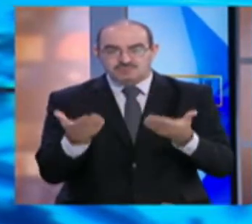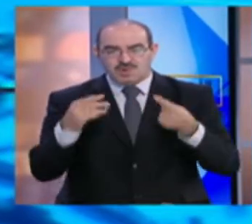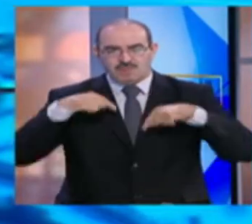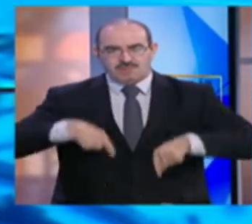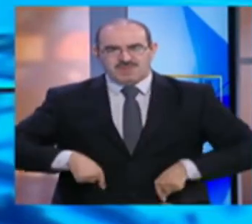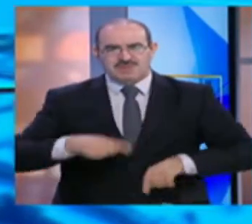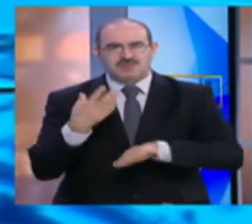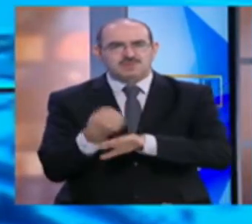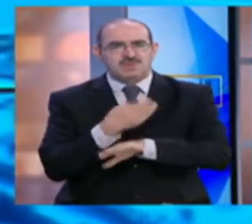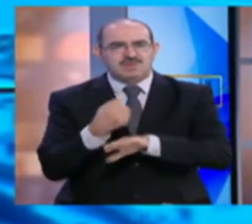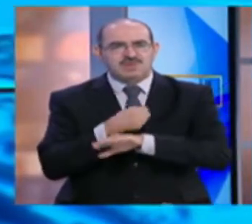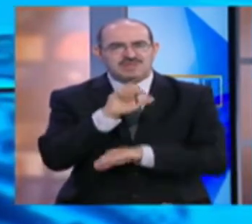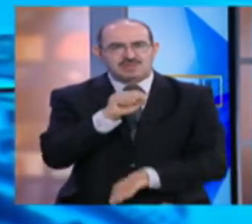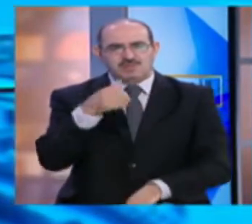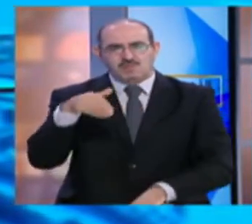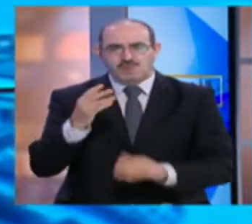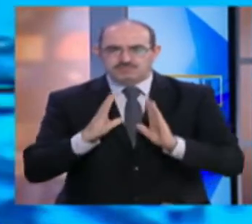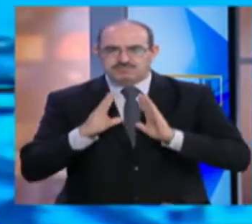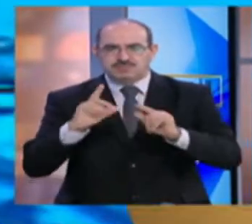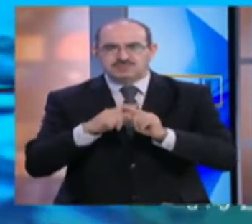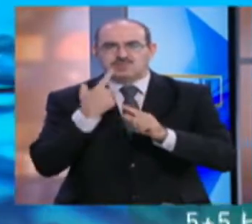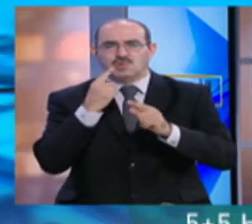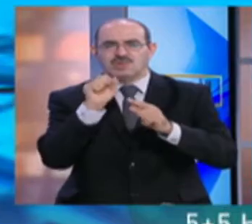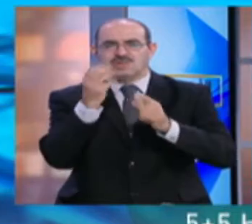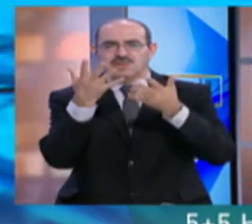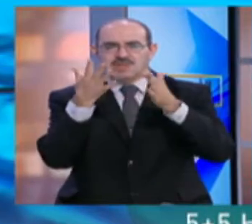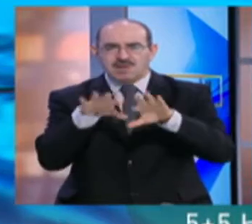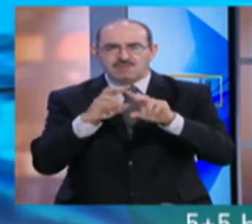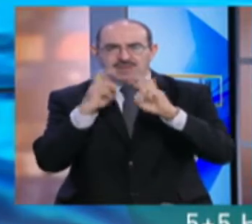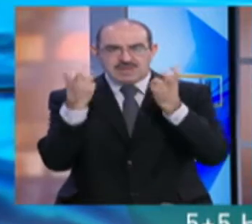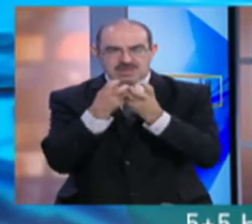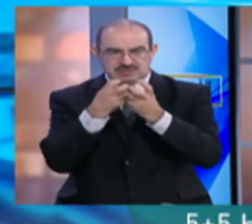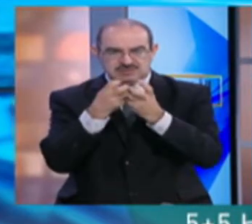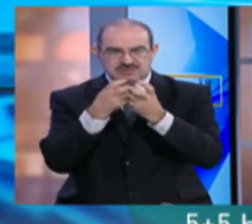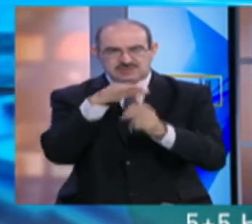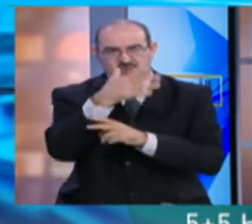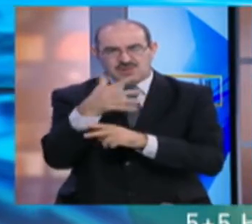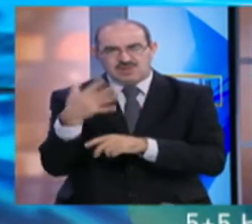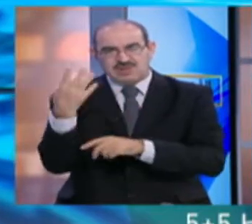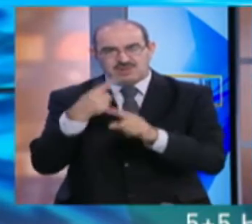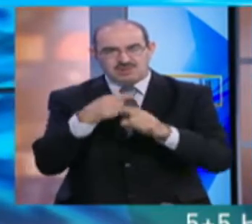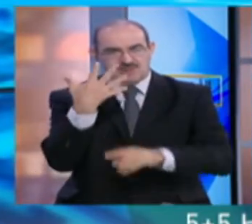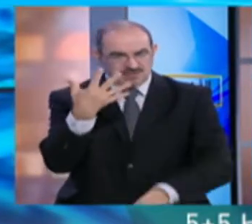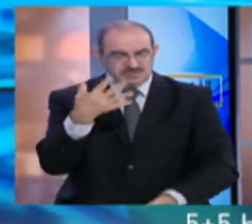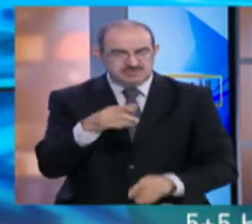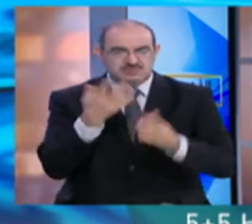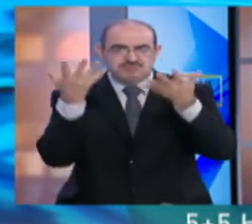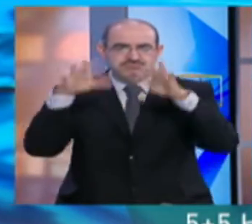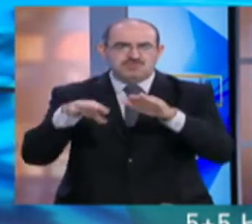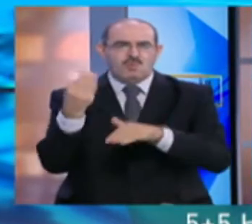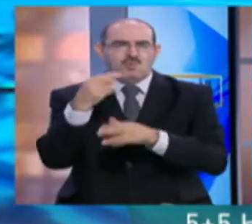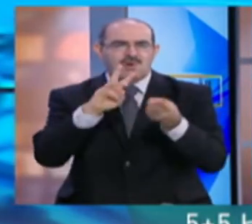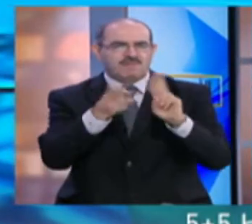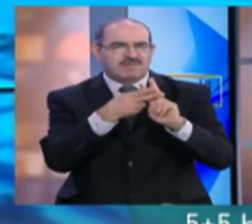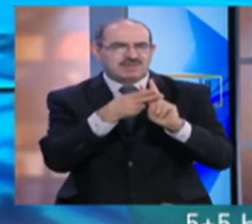البيئة سامية موالفي في المؤتمر الوزاري الثالث لحوار غربي المتوسط 5+5 المنعقد